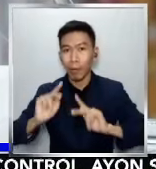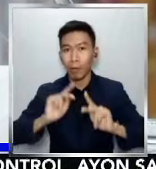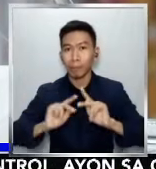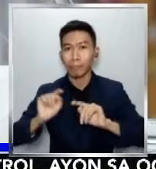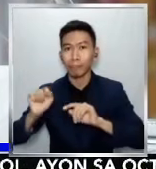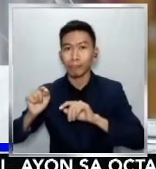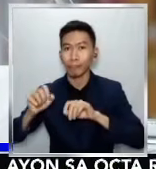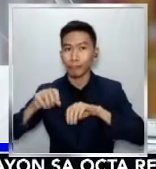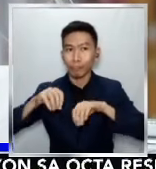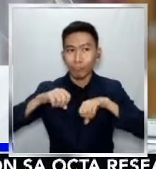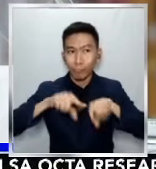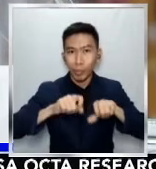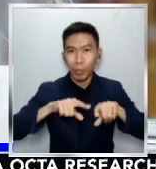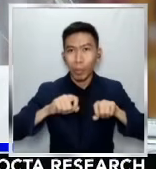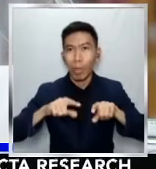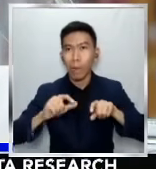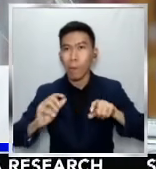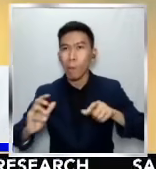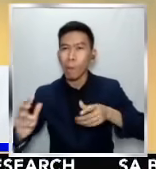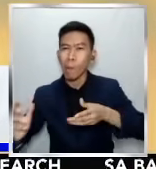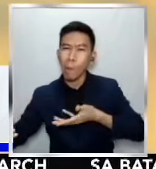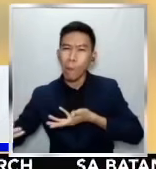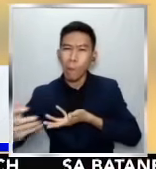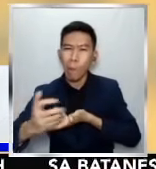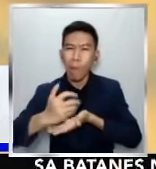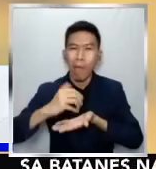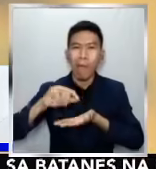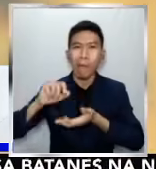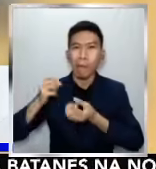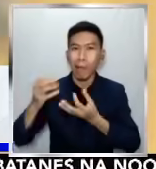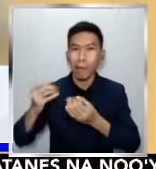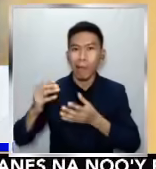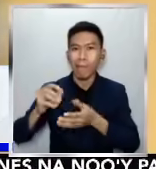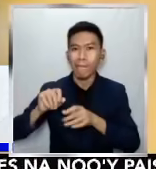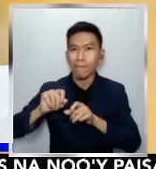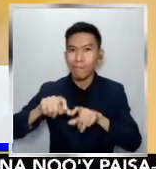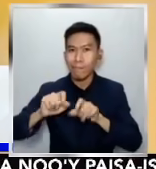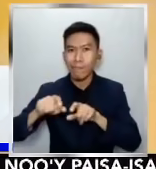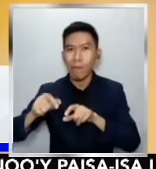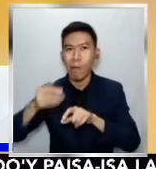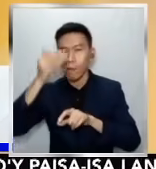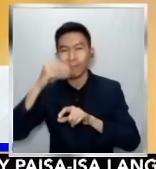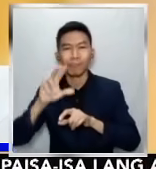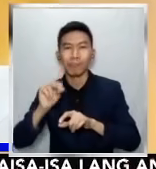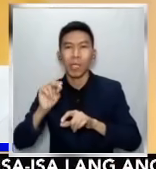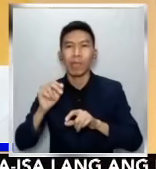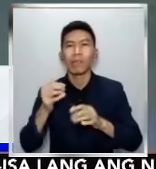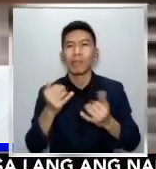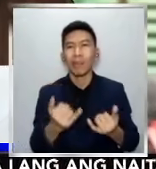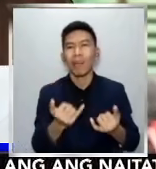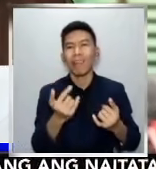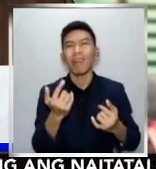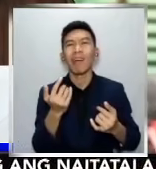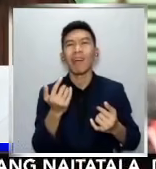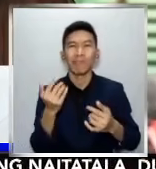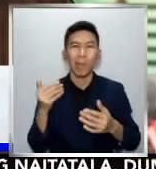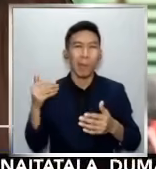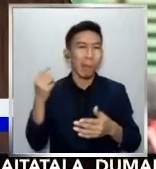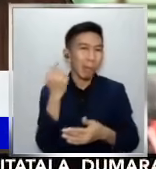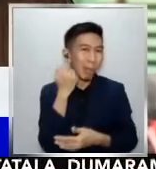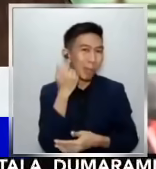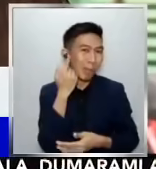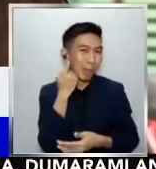man daw ang pulisiya na hindi na required ang face shield outdoors, mahina na raw talaga ang benta nito. Malulugi lang